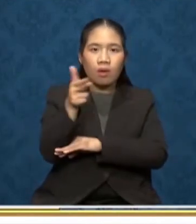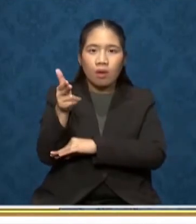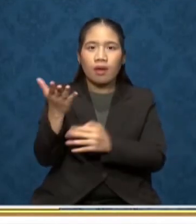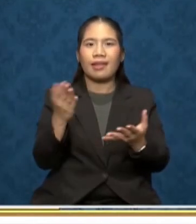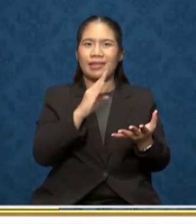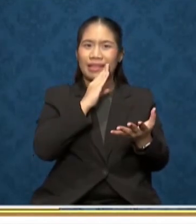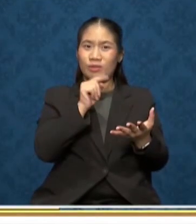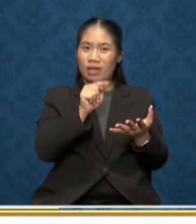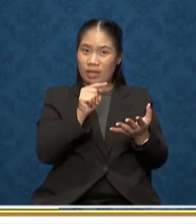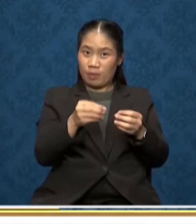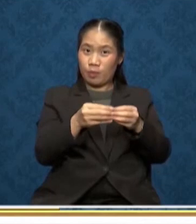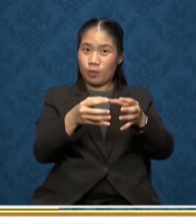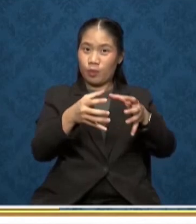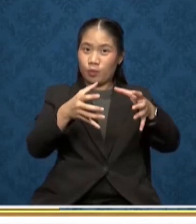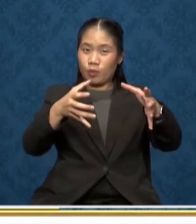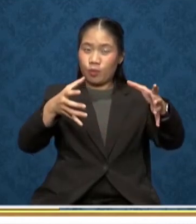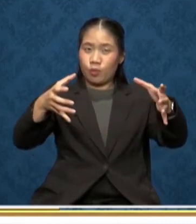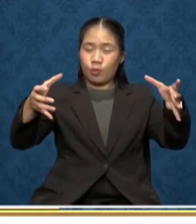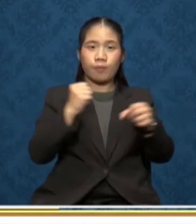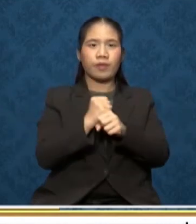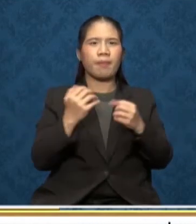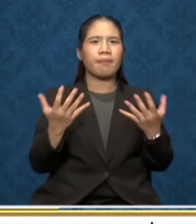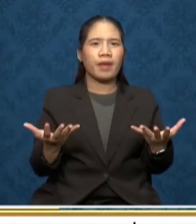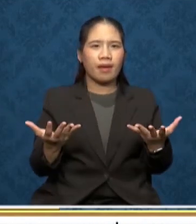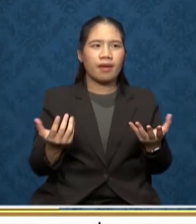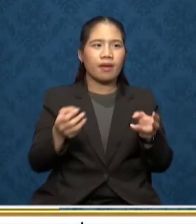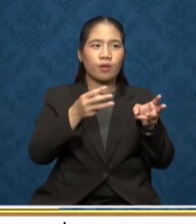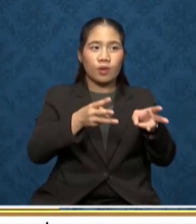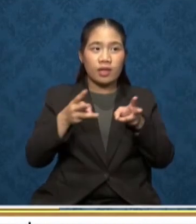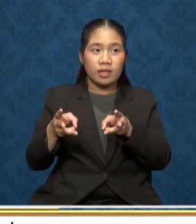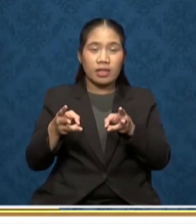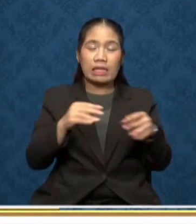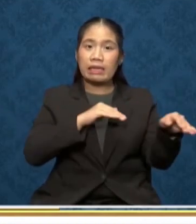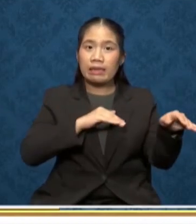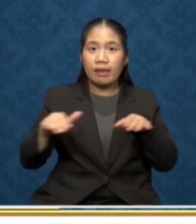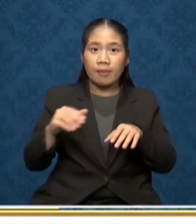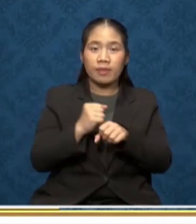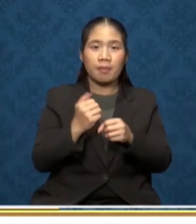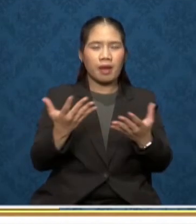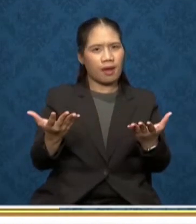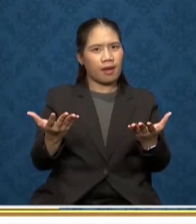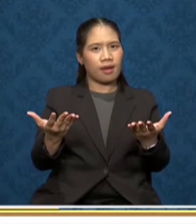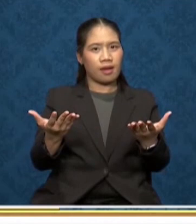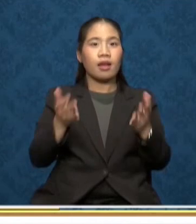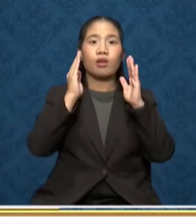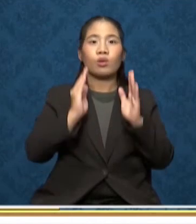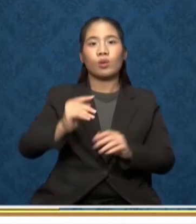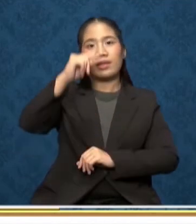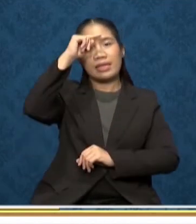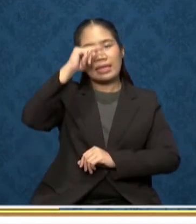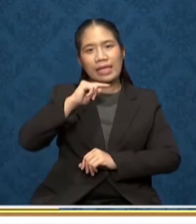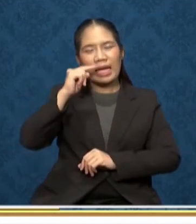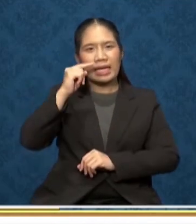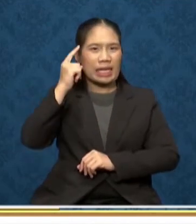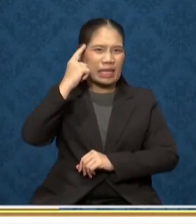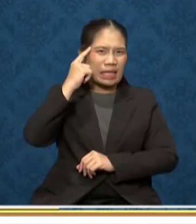เหตุการณนี้ขยายวงกว้างจะทำอยางไรมมาตรการรับมอไหมแล้วก็ผลกระทบทได้รายงานอยเปทางการต่อคนไทยเป็อย่าง